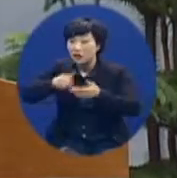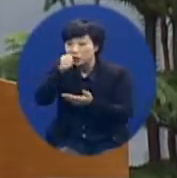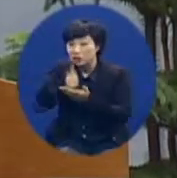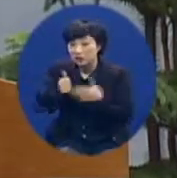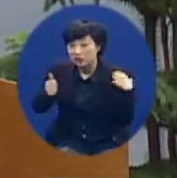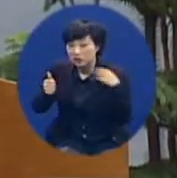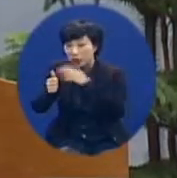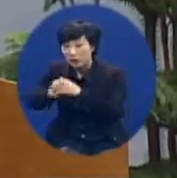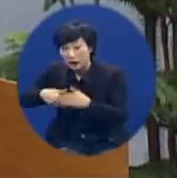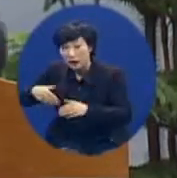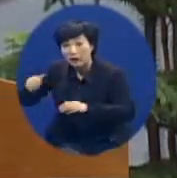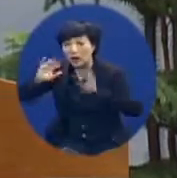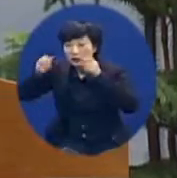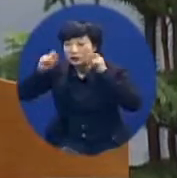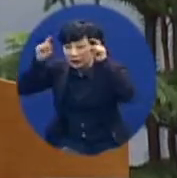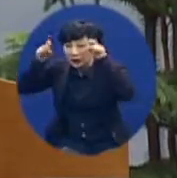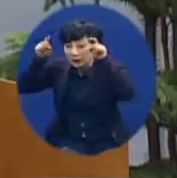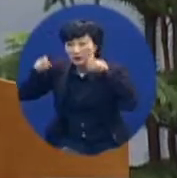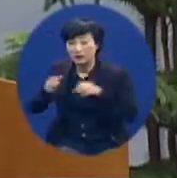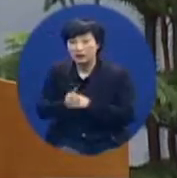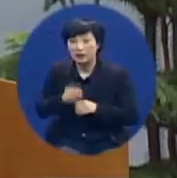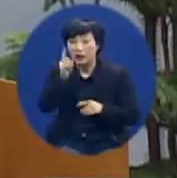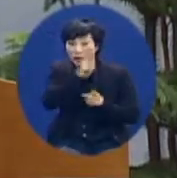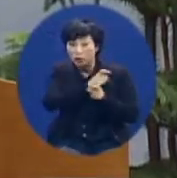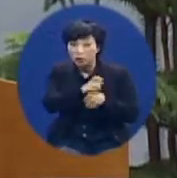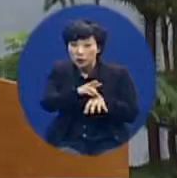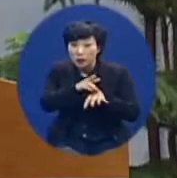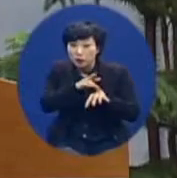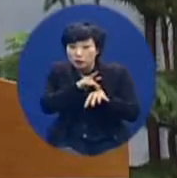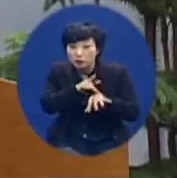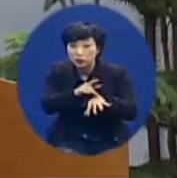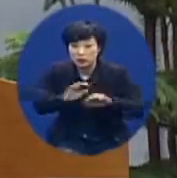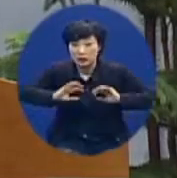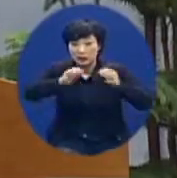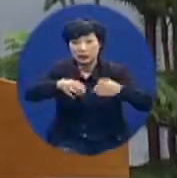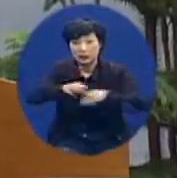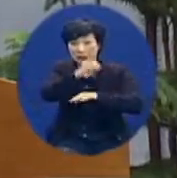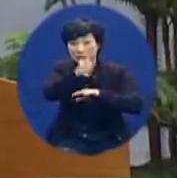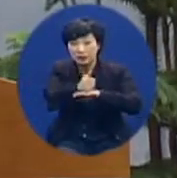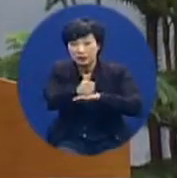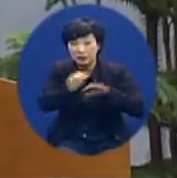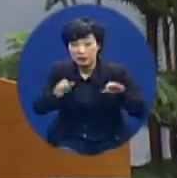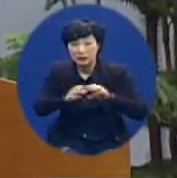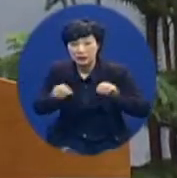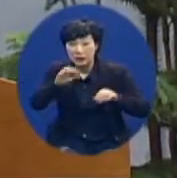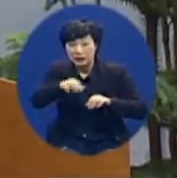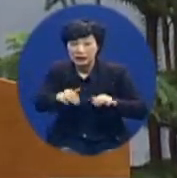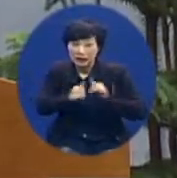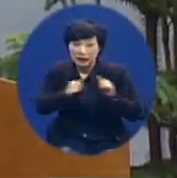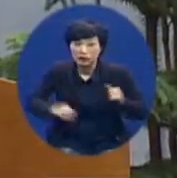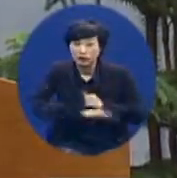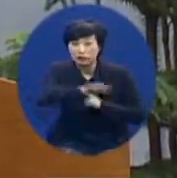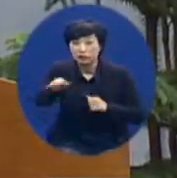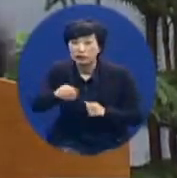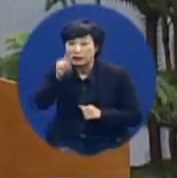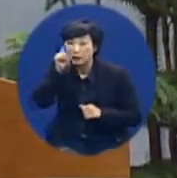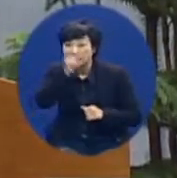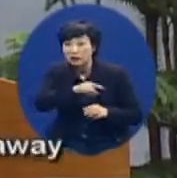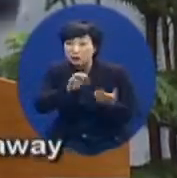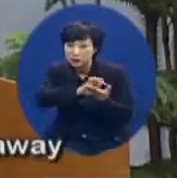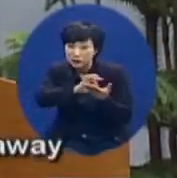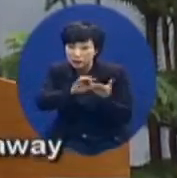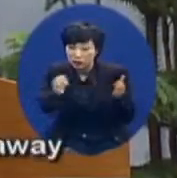어린 양이로다 마귀 사단 귀신이 세상 임금으로이 땅의 인간을 통해 불이의 병기로 붙잡고